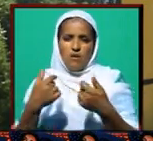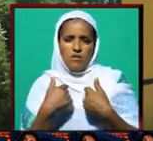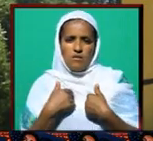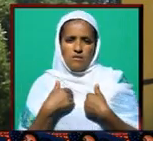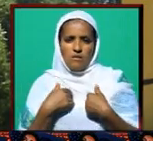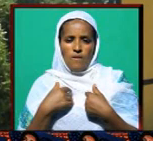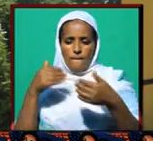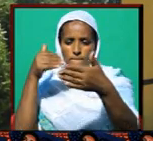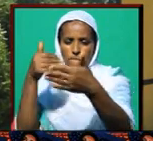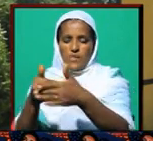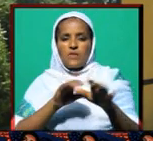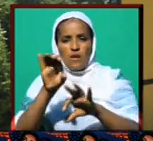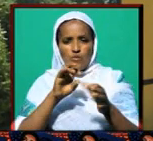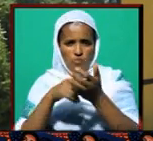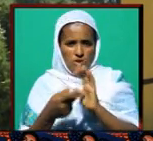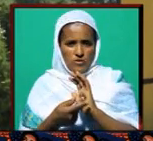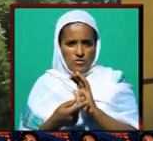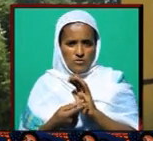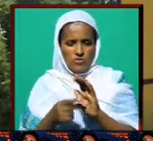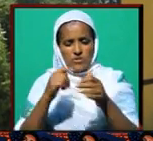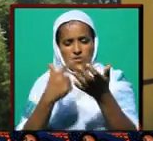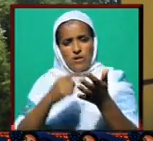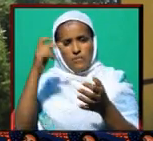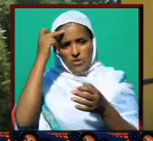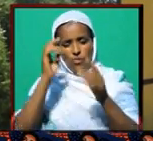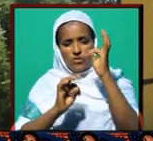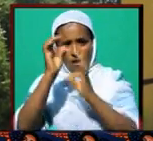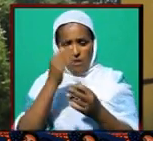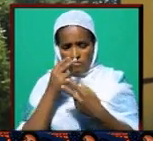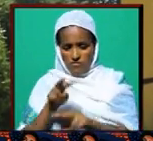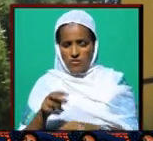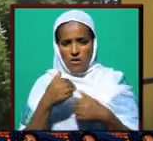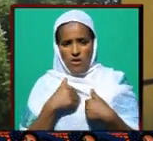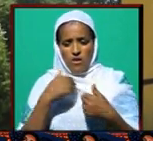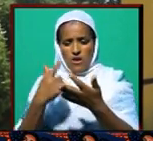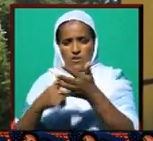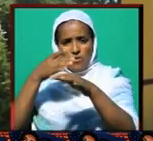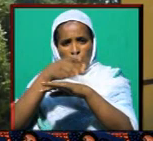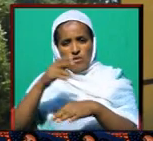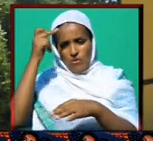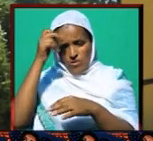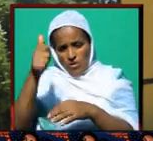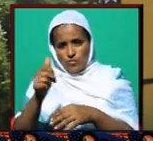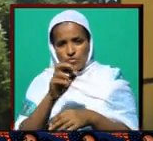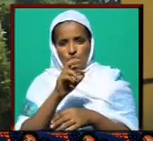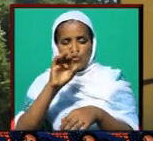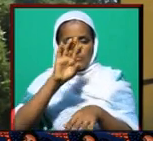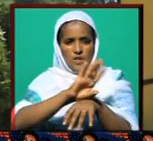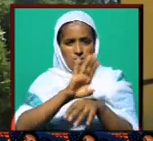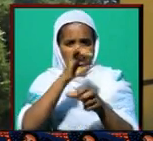አሁንም ሲርበው ወደ ቤተ እግዚአብሔር ይሄዳል፣ እንዲያው መጠያ አድርጎ ማለት ነው። እና በዳዊት ታሪክ